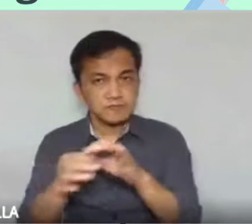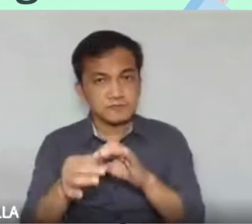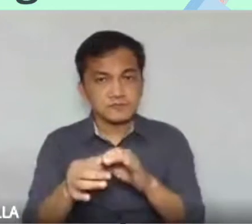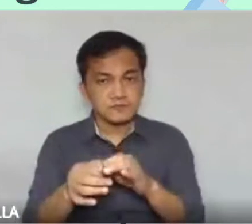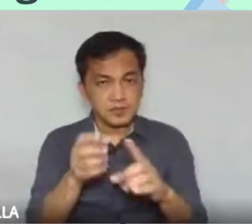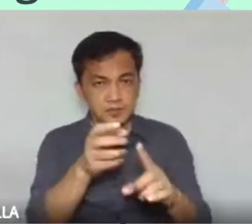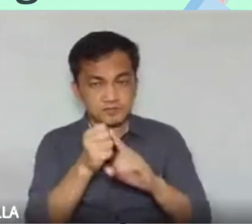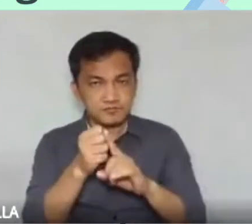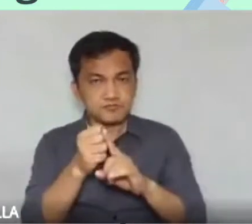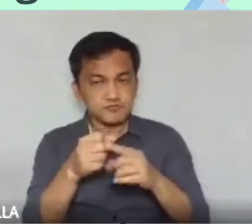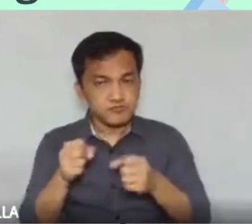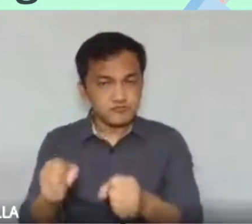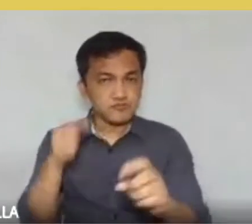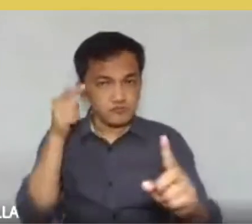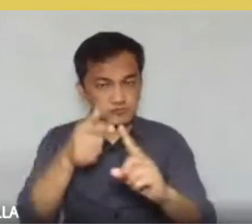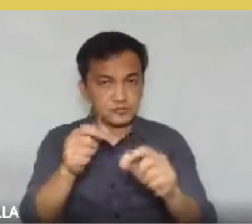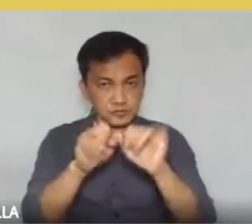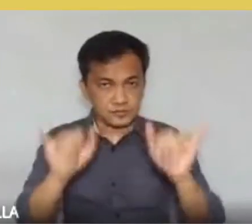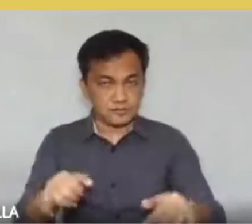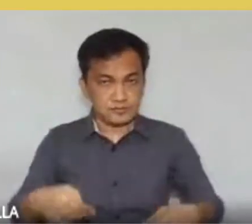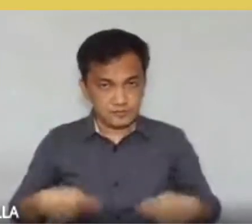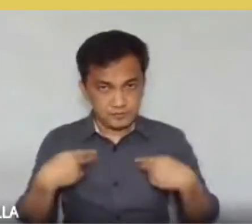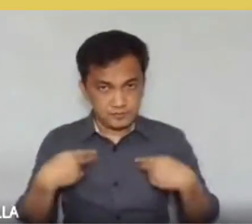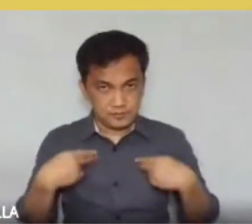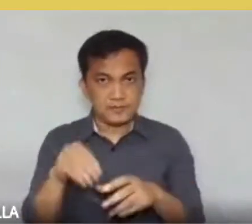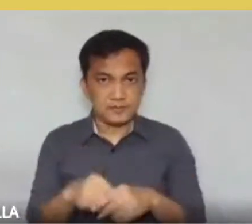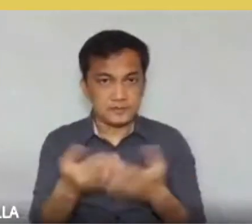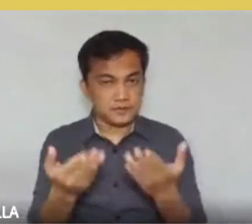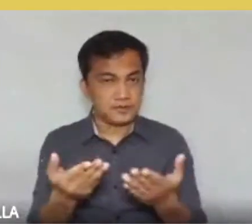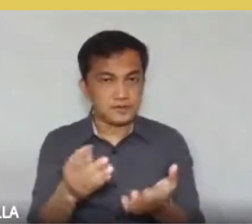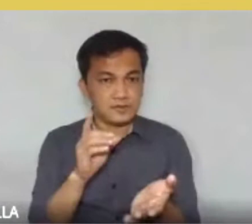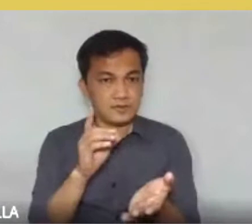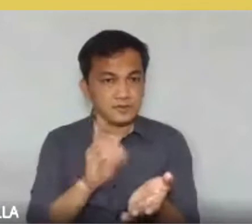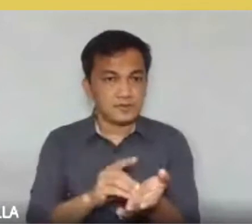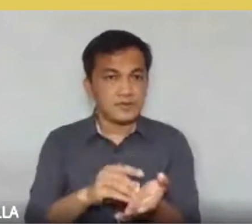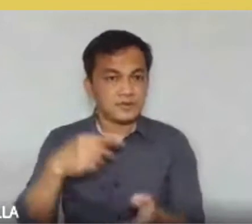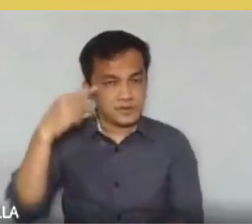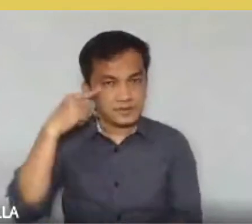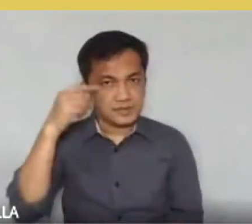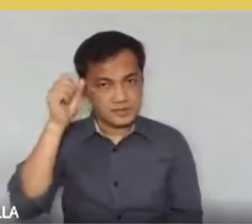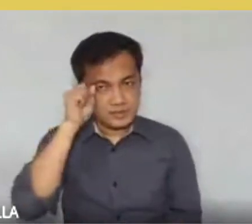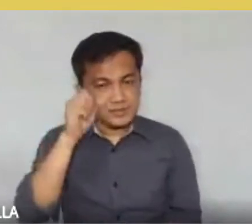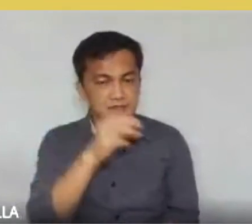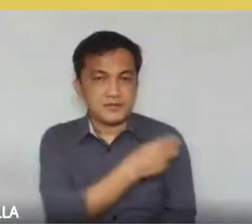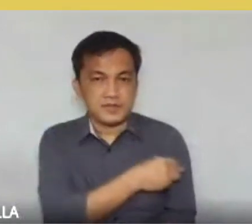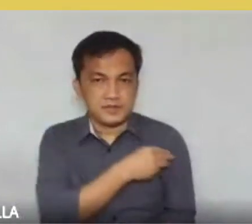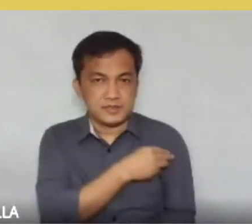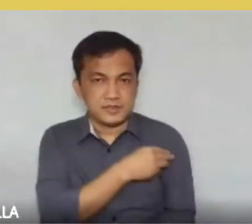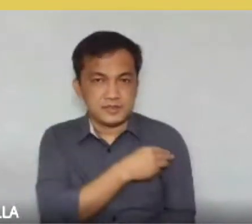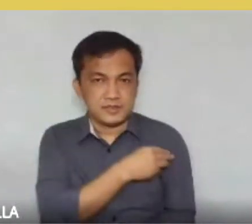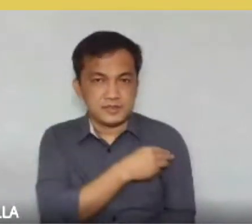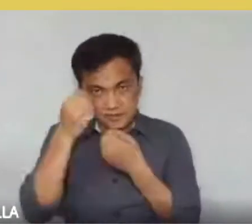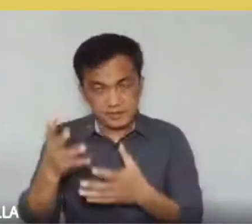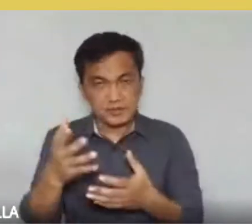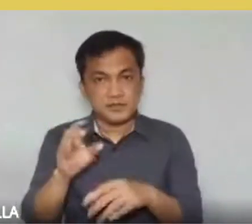ating sistemang pangkalusugan? Kasama natin si Dr. Patrick Sylim, ang Medical and Health Informatics Consultant